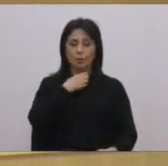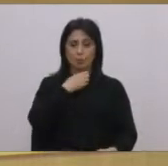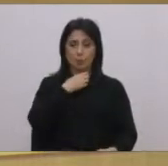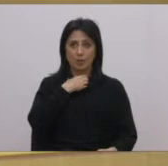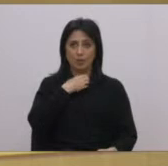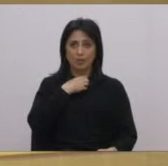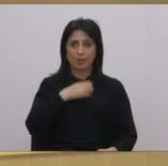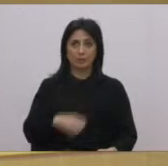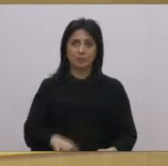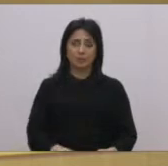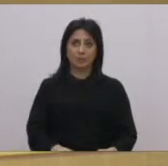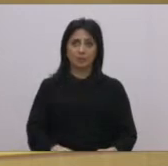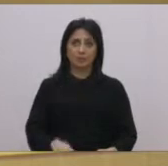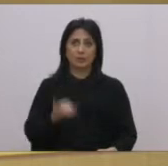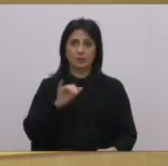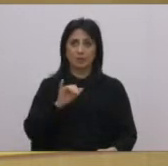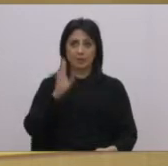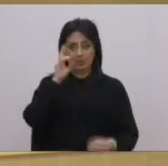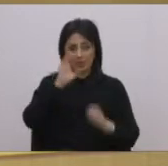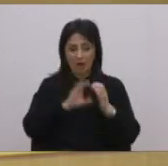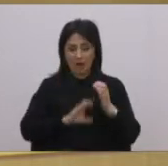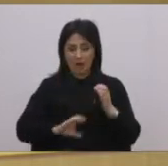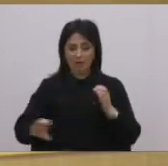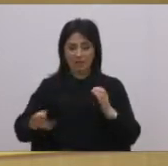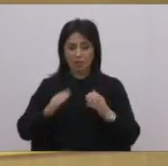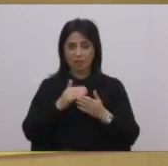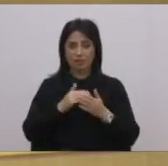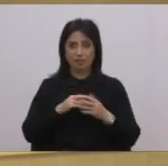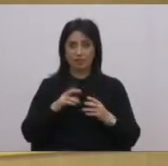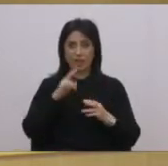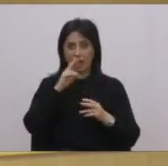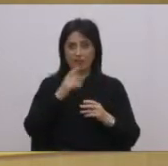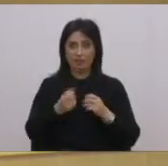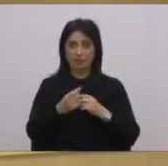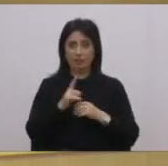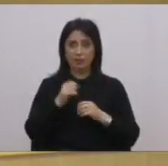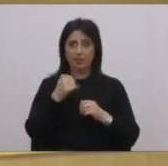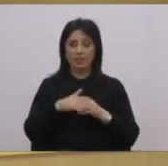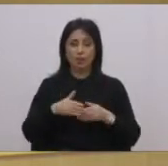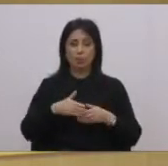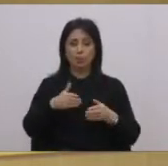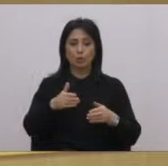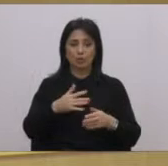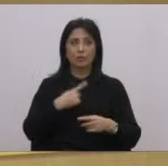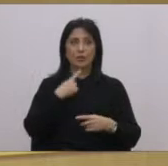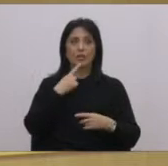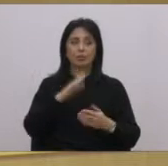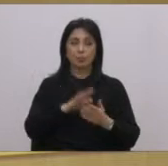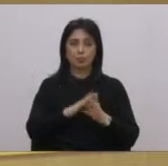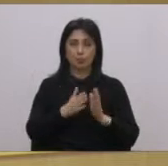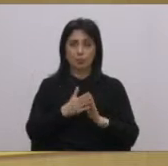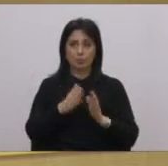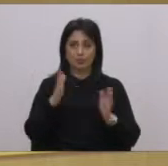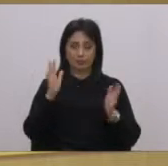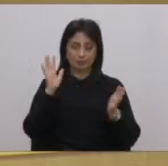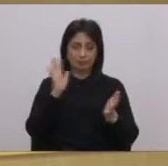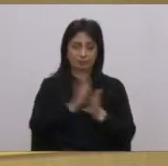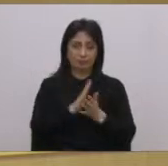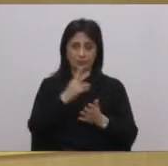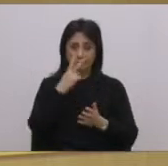ასევე, სადაც საკანალიზაციო სისტემის ხარვეზები იწვის იმასო ცენტრალურ ქუჩებზე, გაუსაძლის მდგომარეობა ანტისანიტარიის